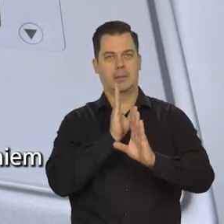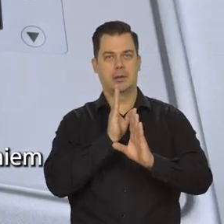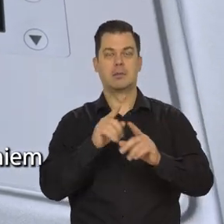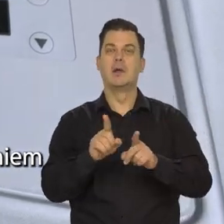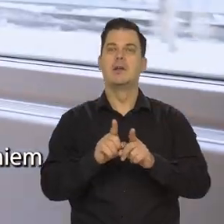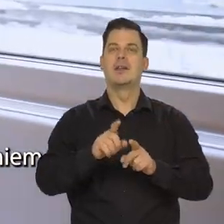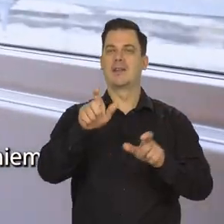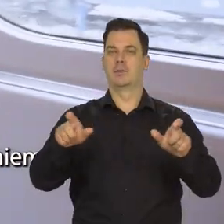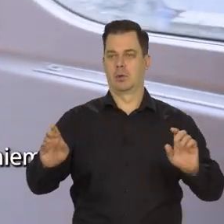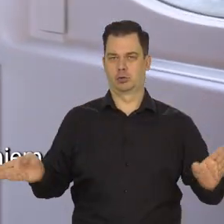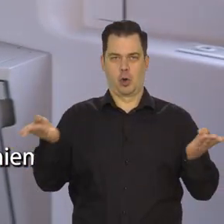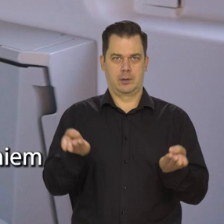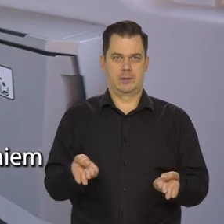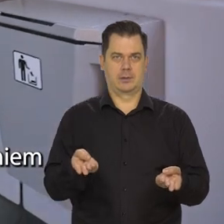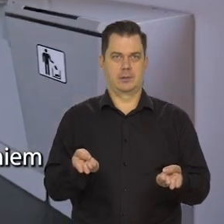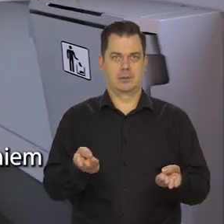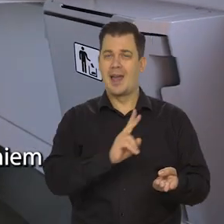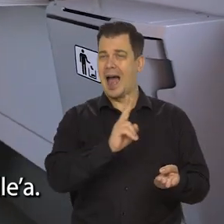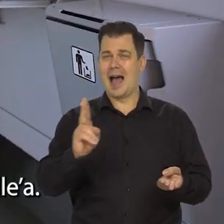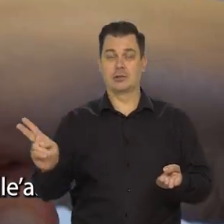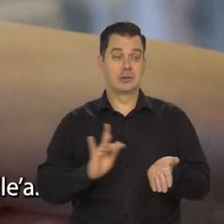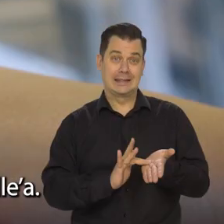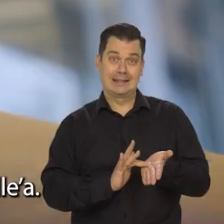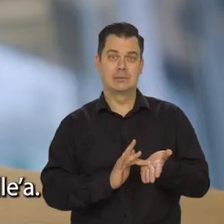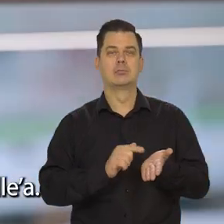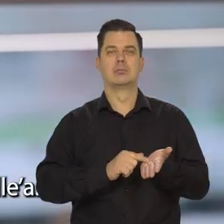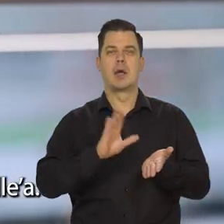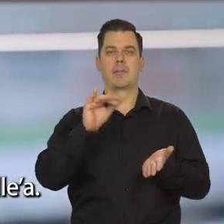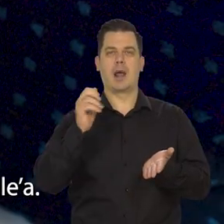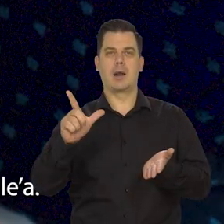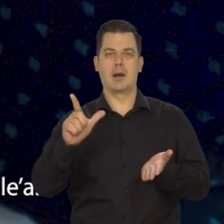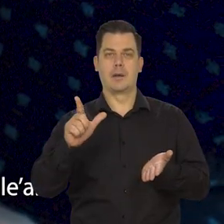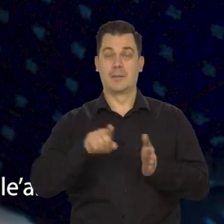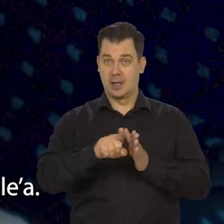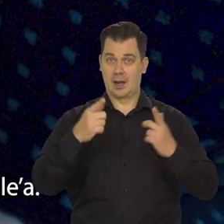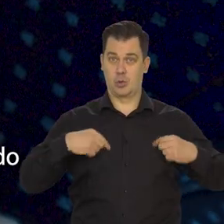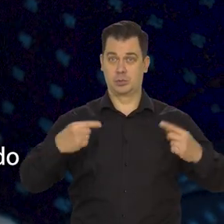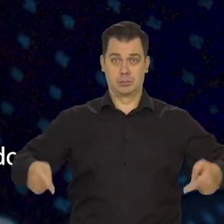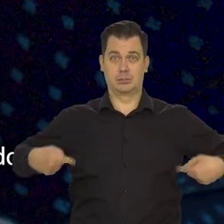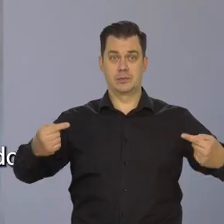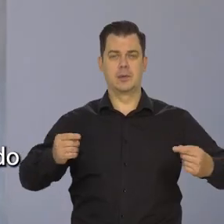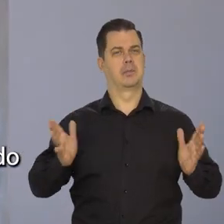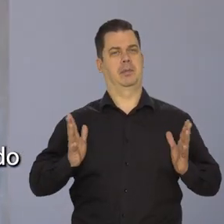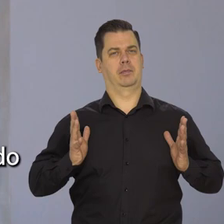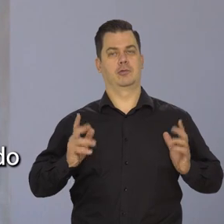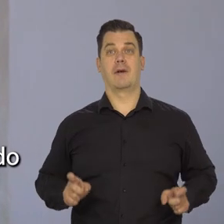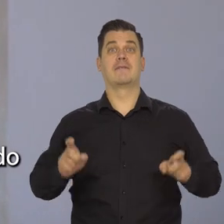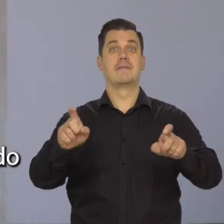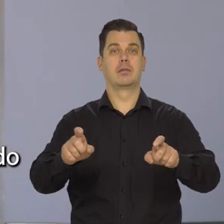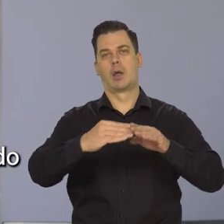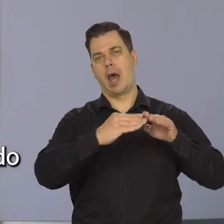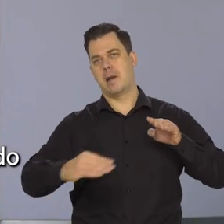sterowania oświetleniem i klimatyzacją oraz indywidualne stoliki. Wszystkie piktogramy są przetłumaczone w alfabecie Braille'a. Osobom poruszającym się na